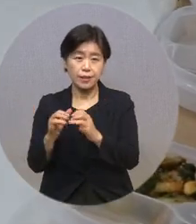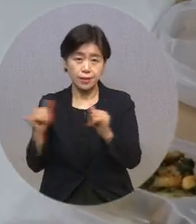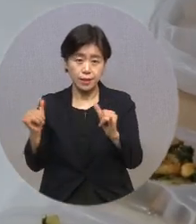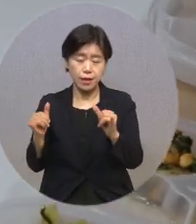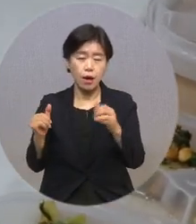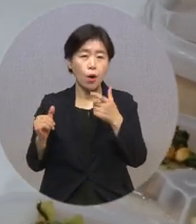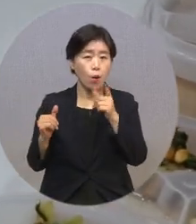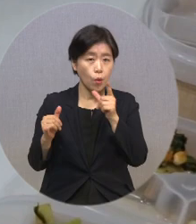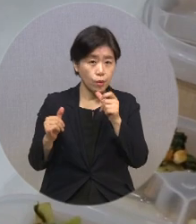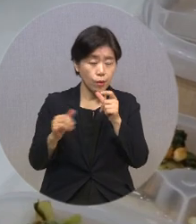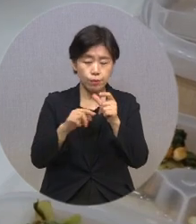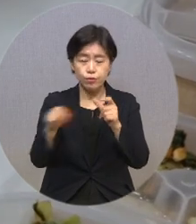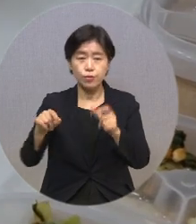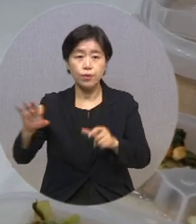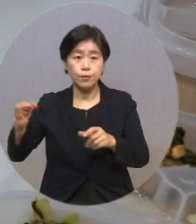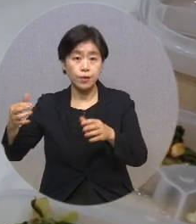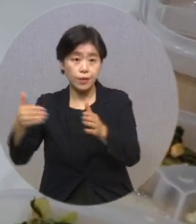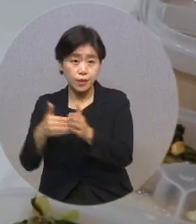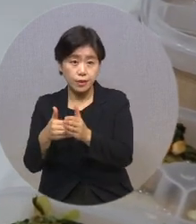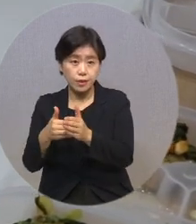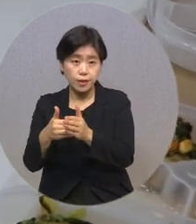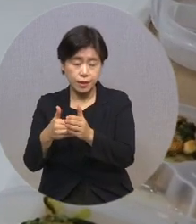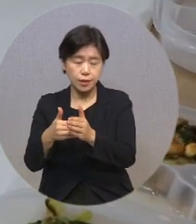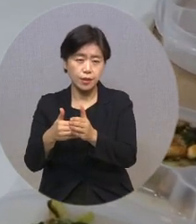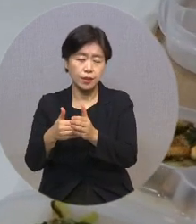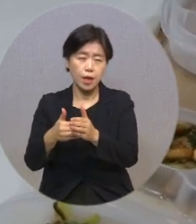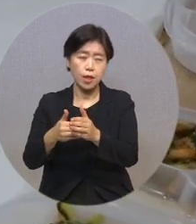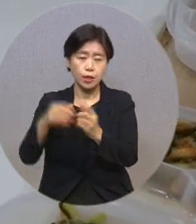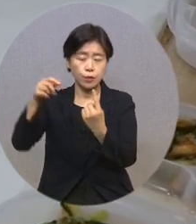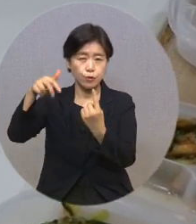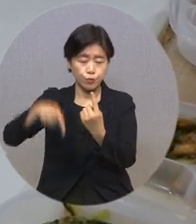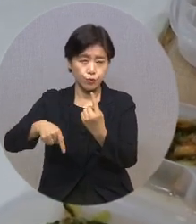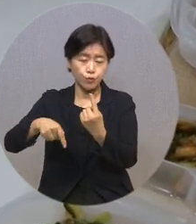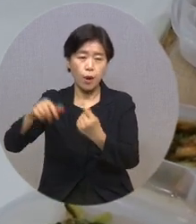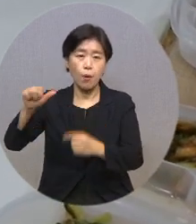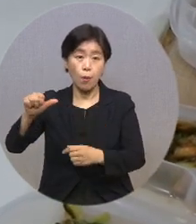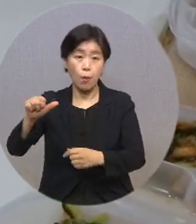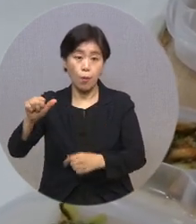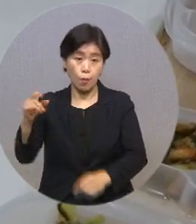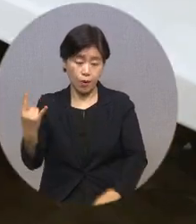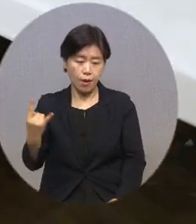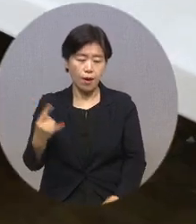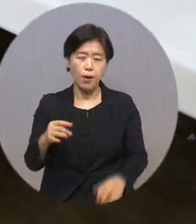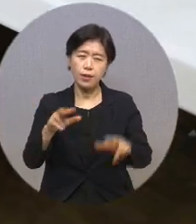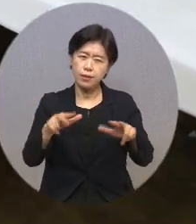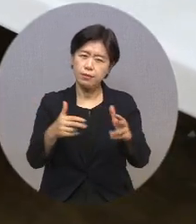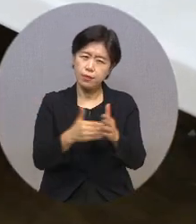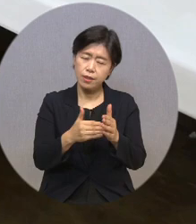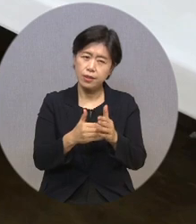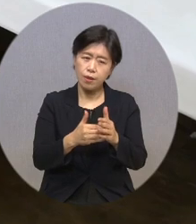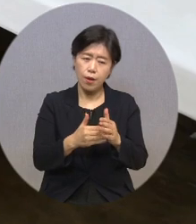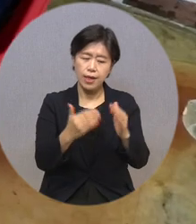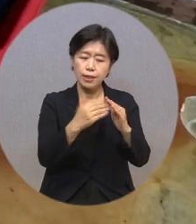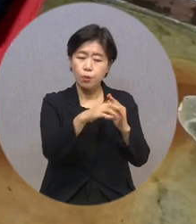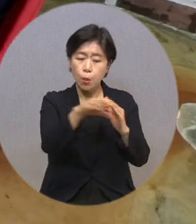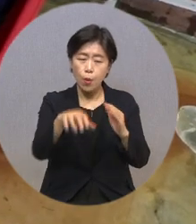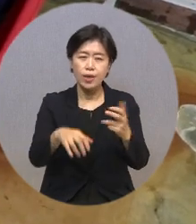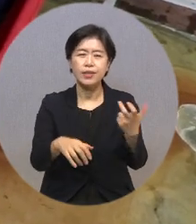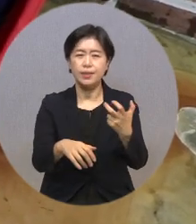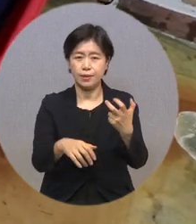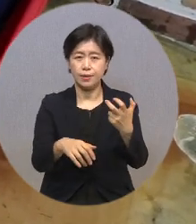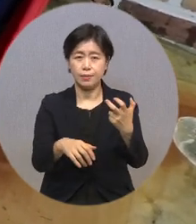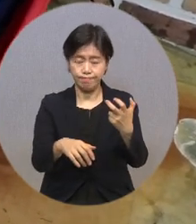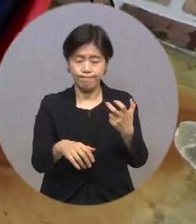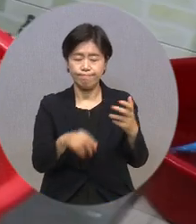금요일까지 주 5회 홀몸 어르신 70가정에 배달한 것이 지금까지 약 8만여 개의